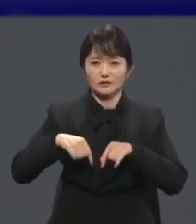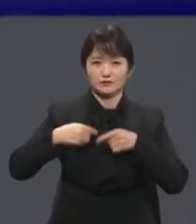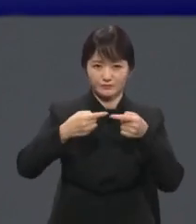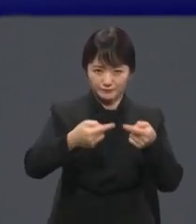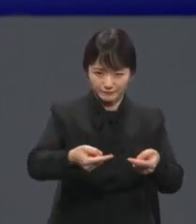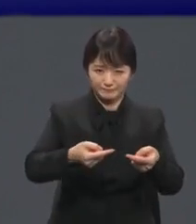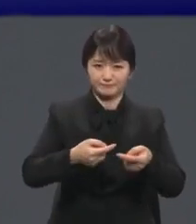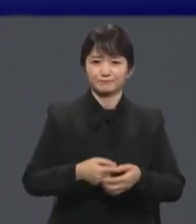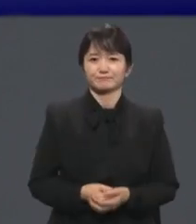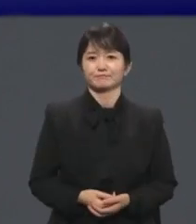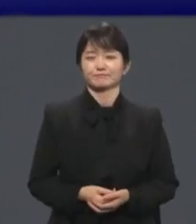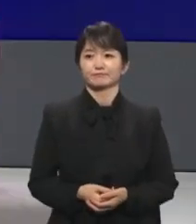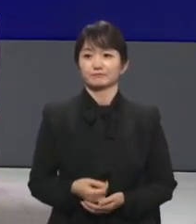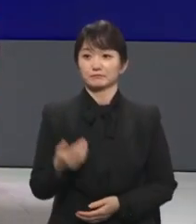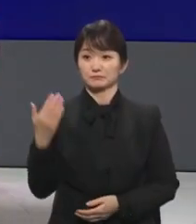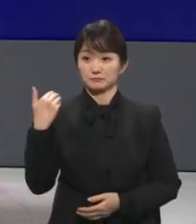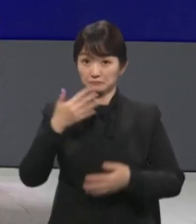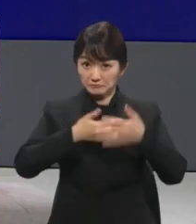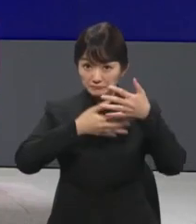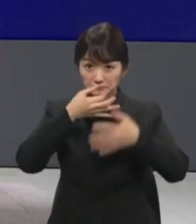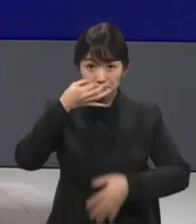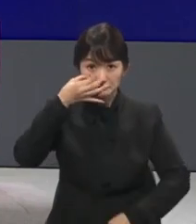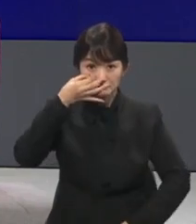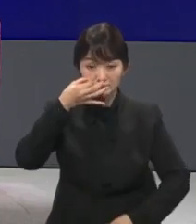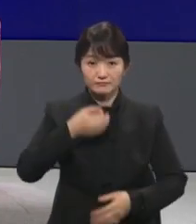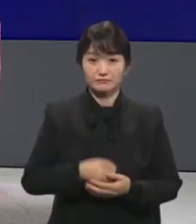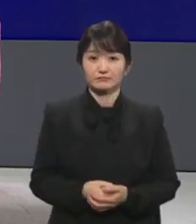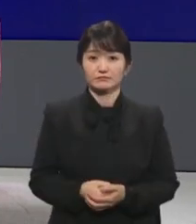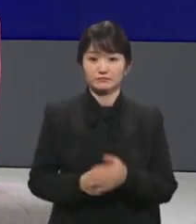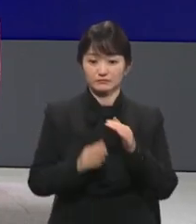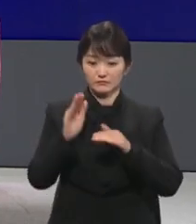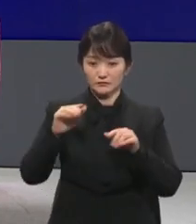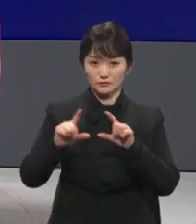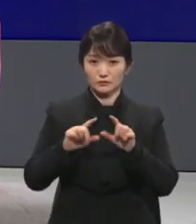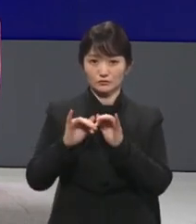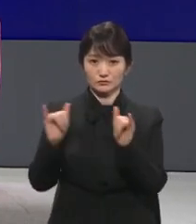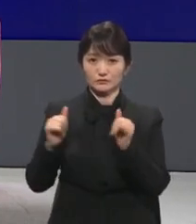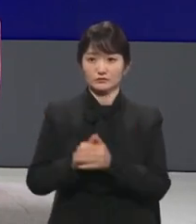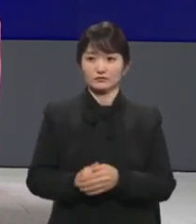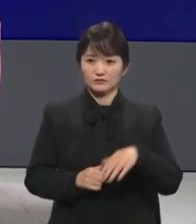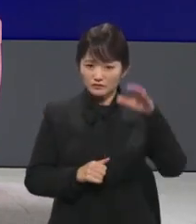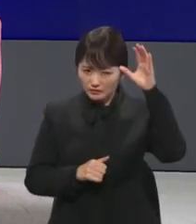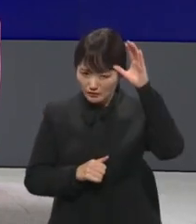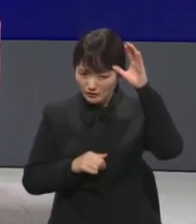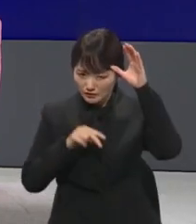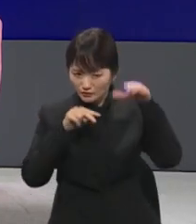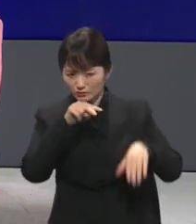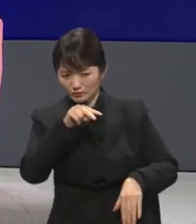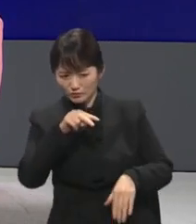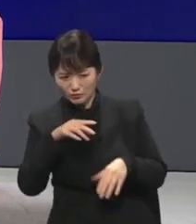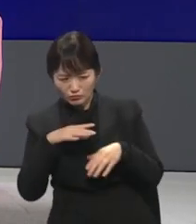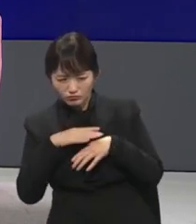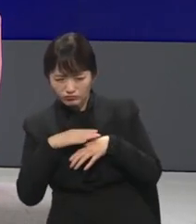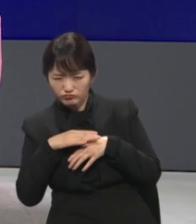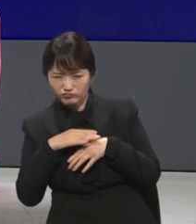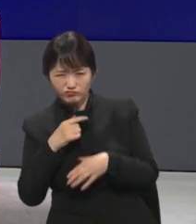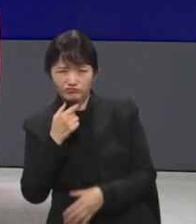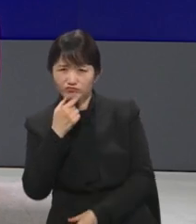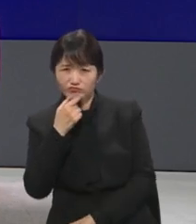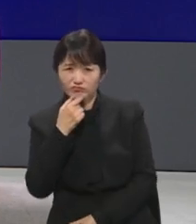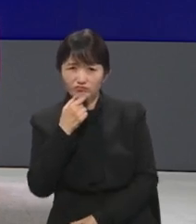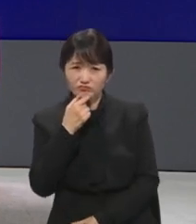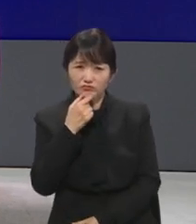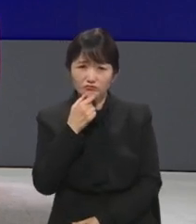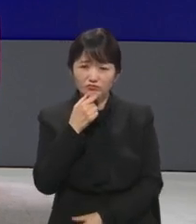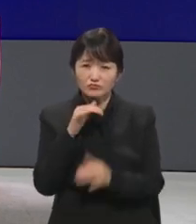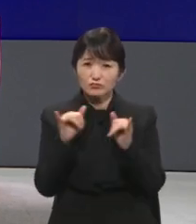거죠음 그러니까 앞서 영상에도 나왔지만 근데 뭐 동네 주민 중에 또 뭐 개를 좀 무서워한다 그나 탐탁치 않게 보는 분들도